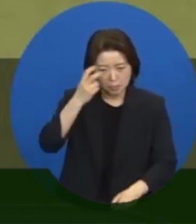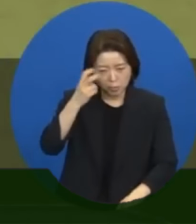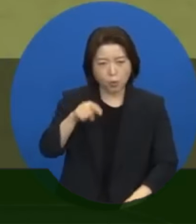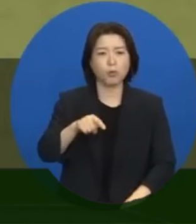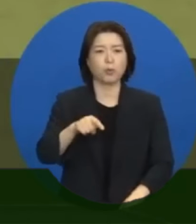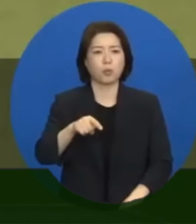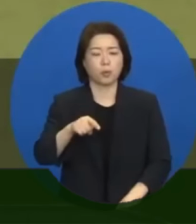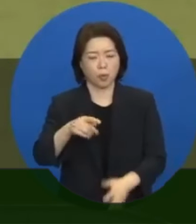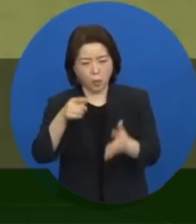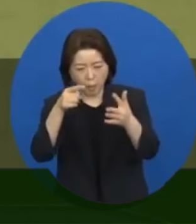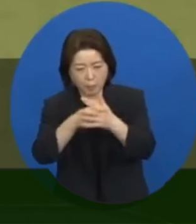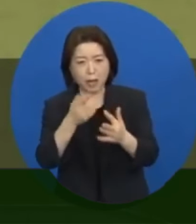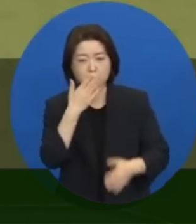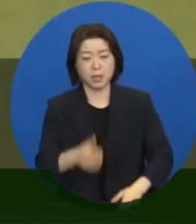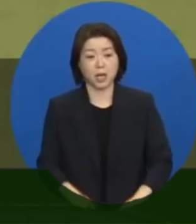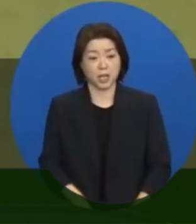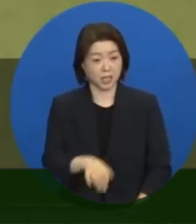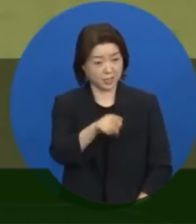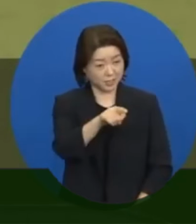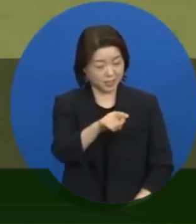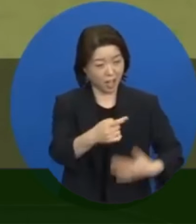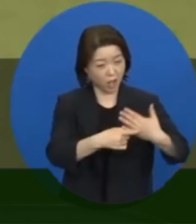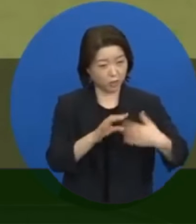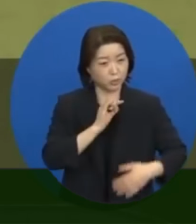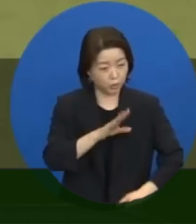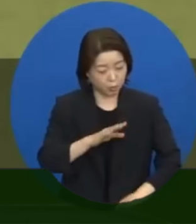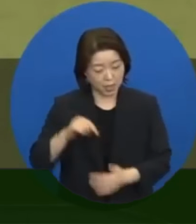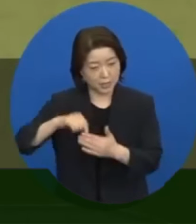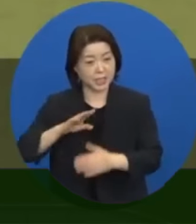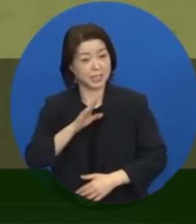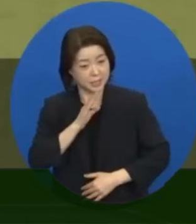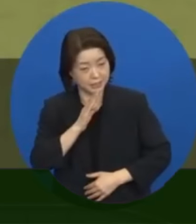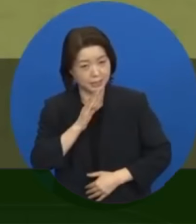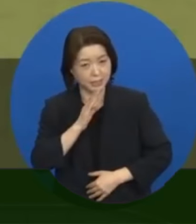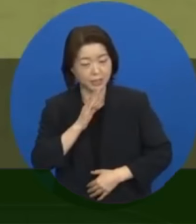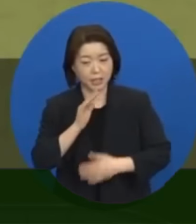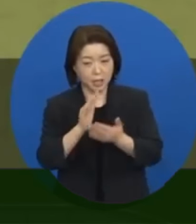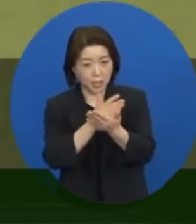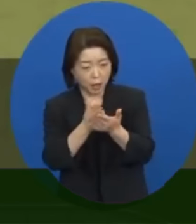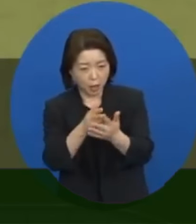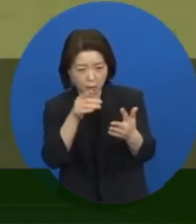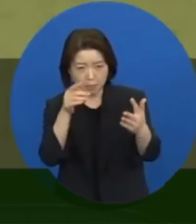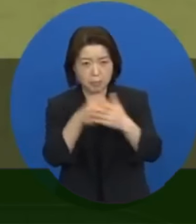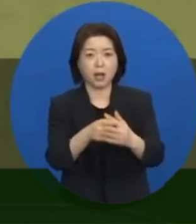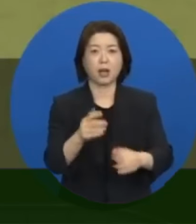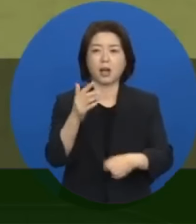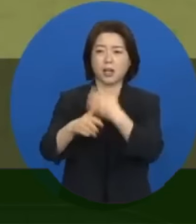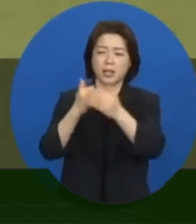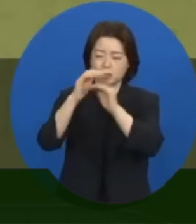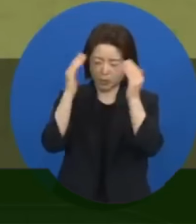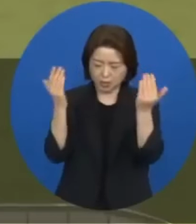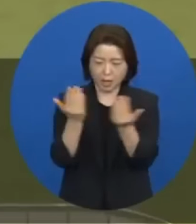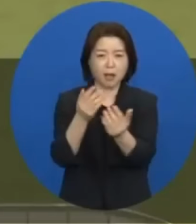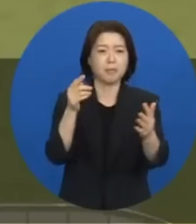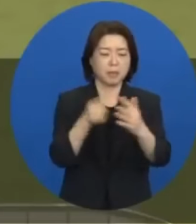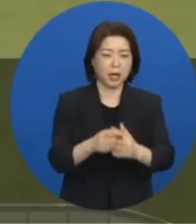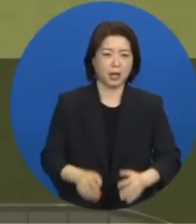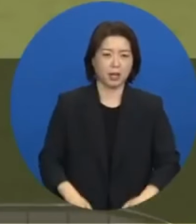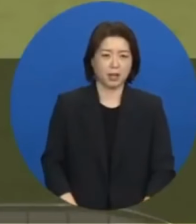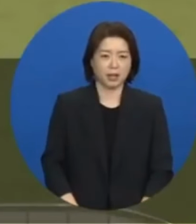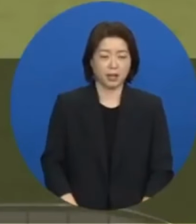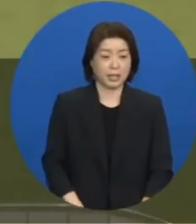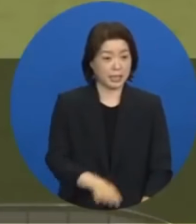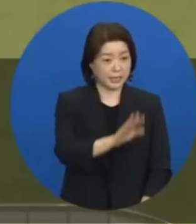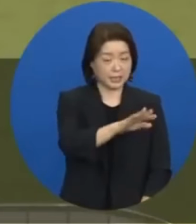정말 그러는 것인지 아니면 제스처만 그러는 건지 겉모습만 그러는지 하나님은 다 아시는 거예요 네가을